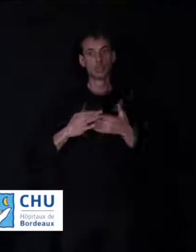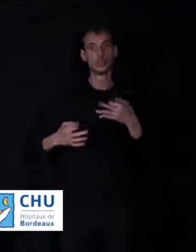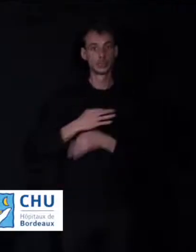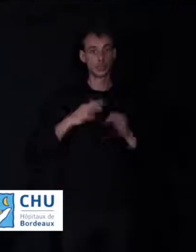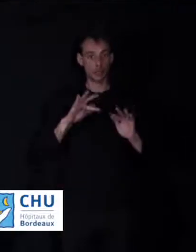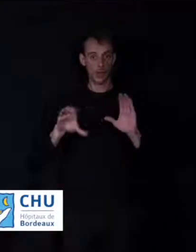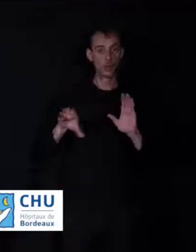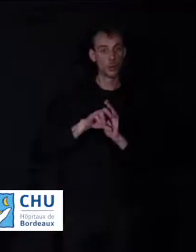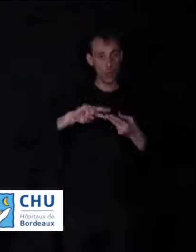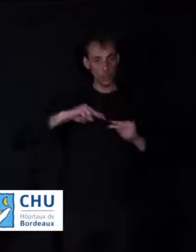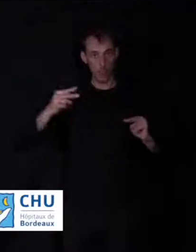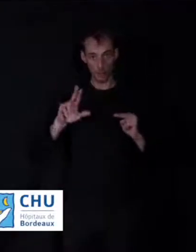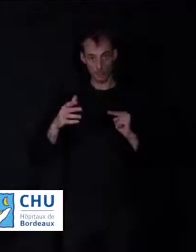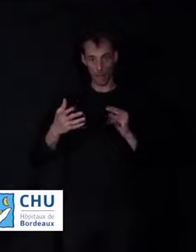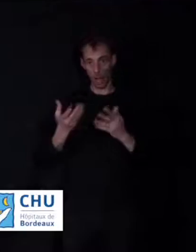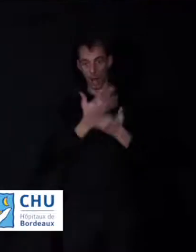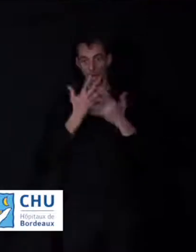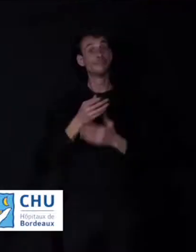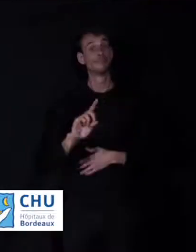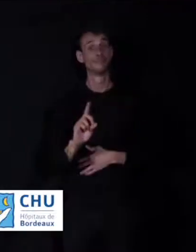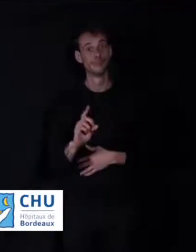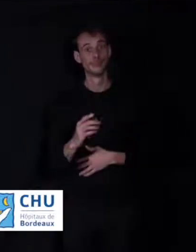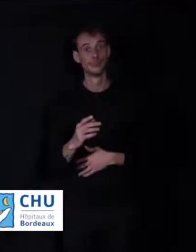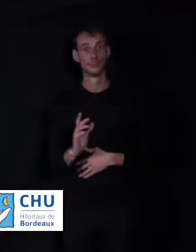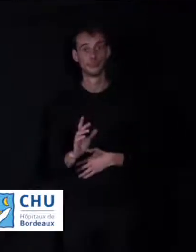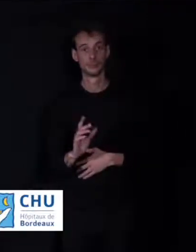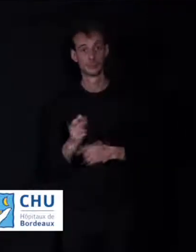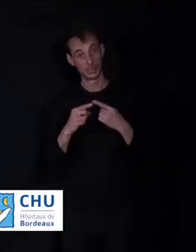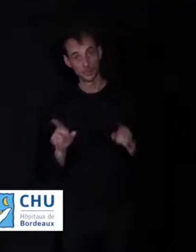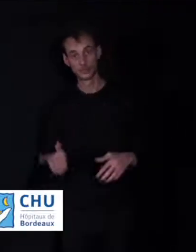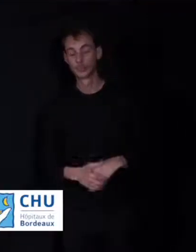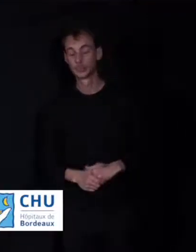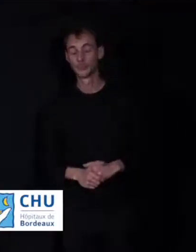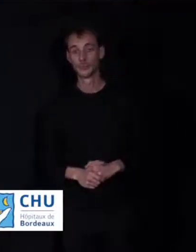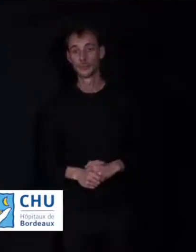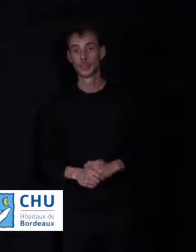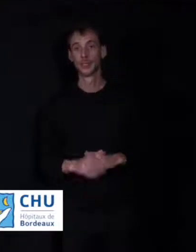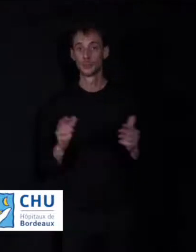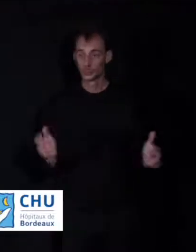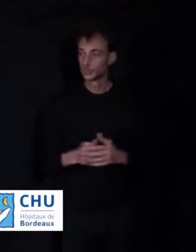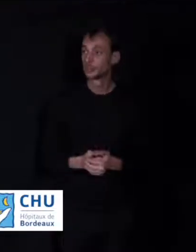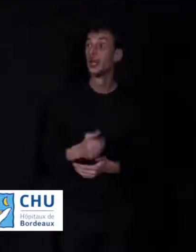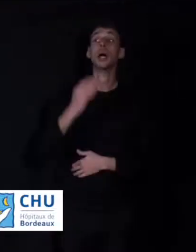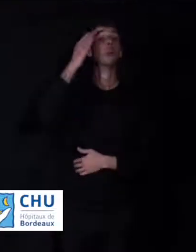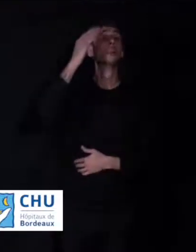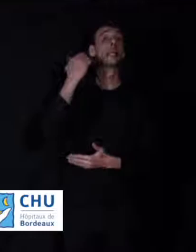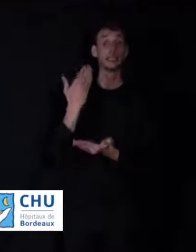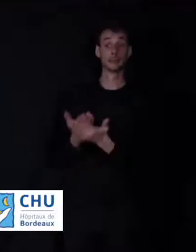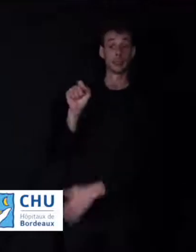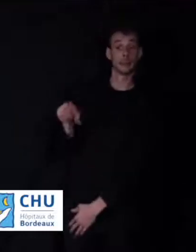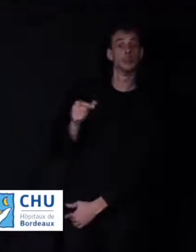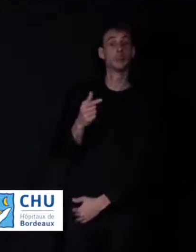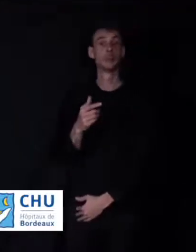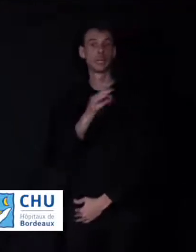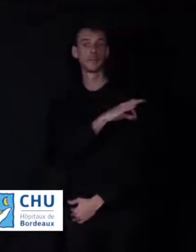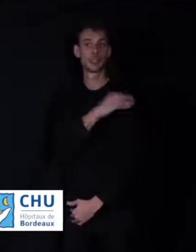code génétique. Il faut savoir que ce vaccin, s'il a l'AMM, sera le premier vaccin humain utilisé